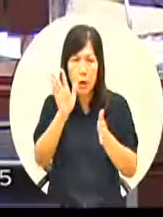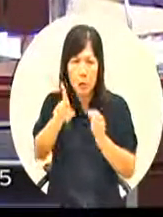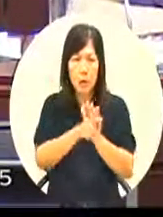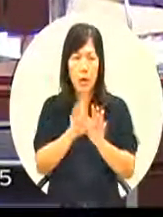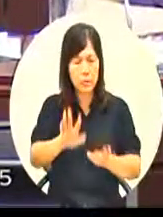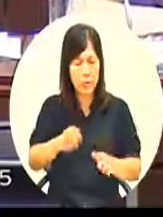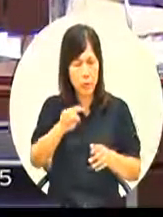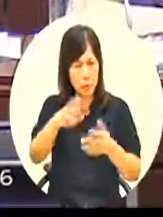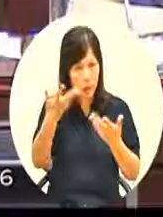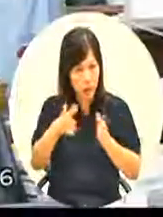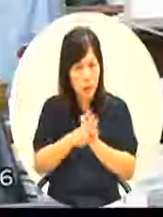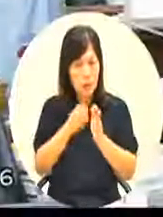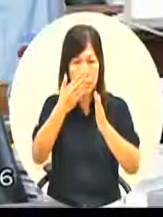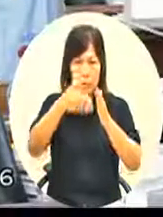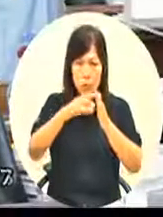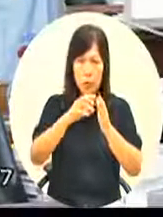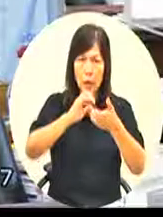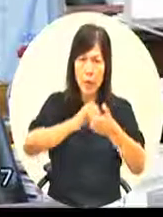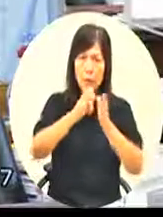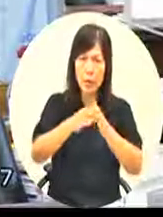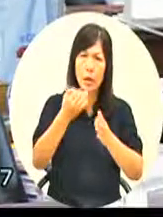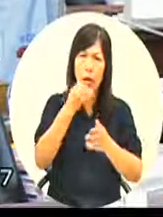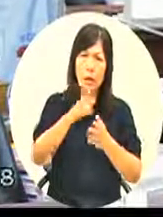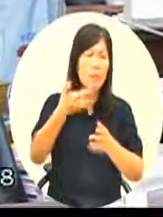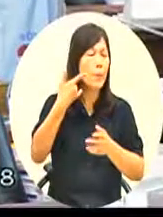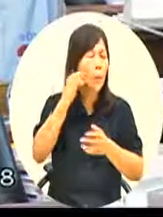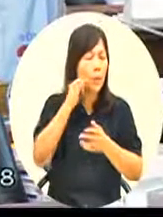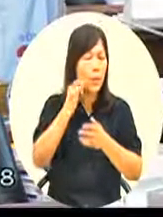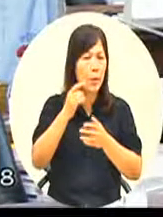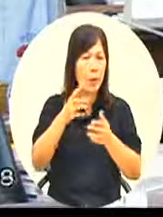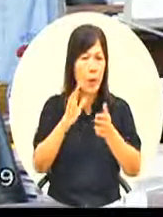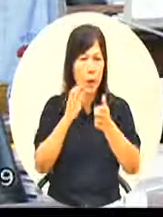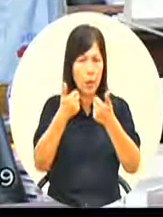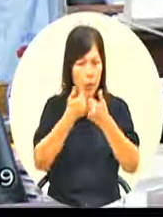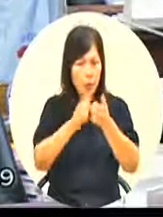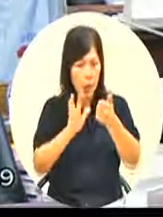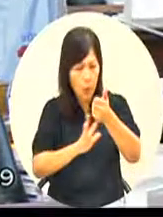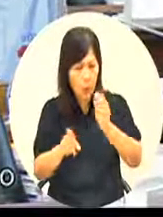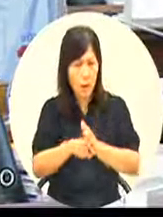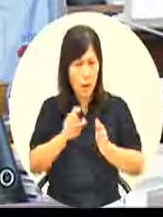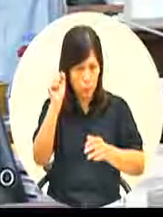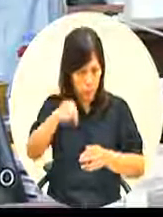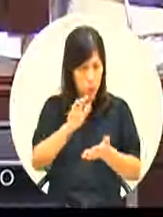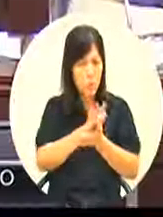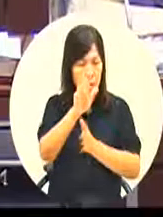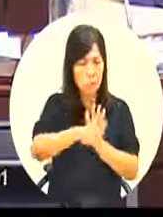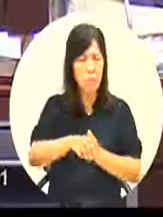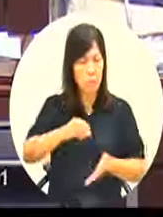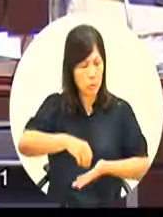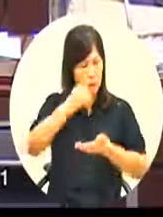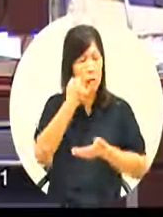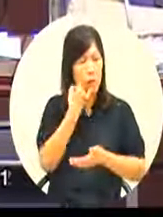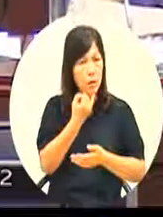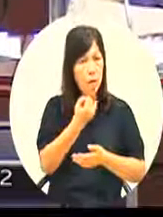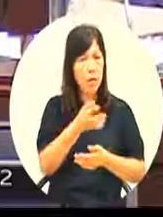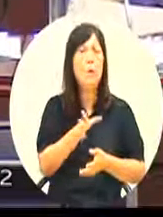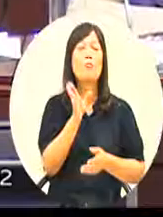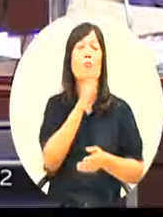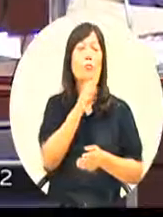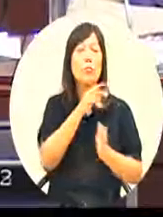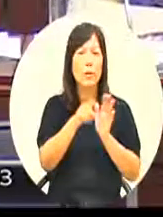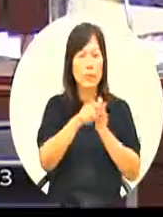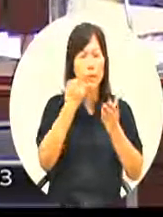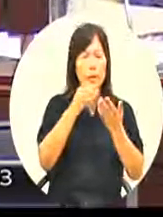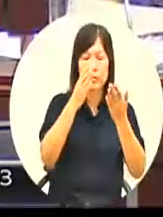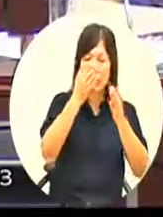问题啊，学校为什么一定要经过家长委员会同意才能提案？ 没有要经过家长委员会， 不用嘛，就是学校直接提案嘛。 外部